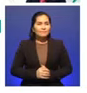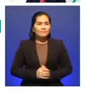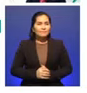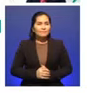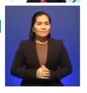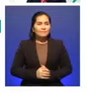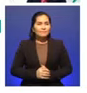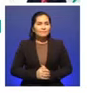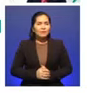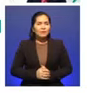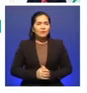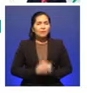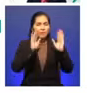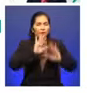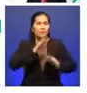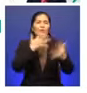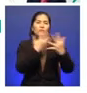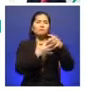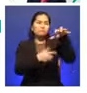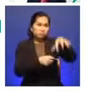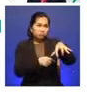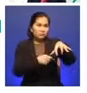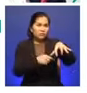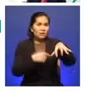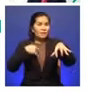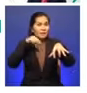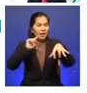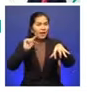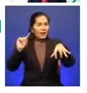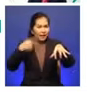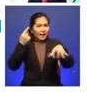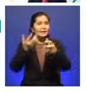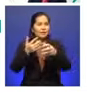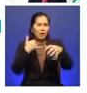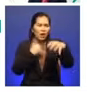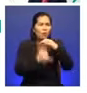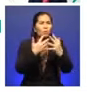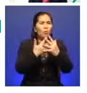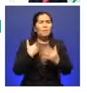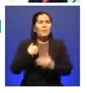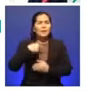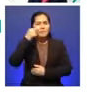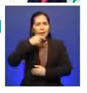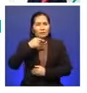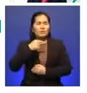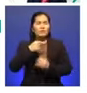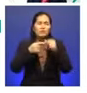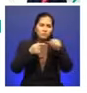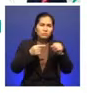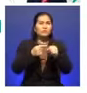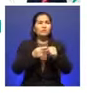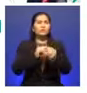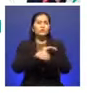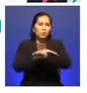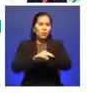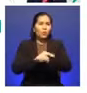ในสภาพของเรือนจำค่ะเขามีชุดแรกรับผู้ต้องขังมีแปรงสีฟันยาสีฟันนะคะมีสบู่แล้วก็มีขันอาบน้